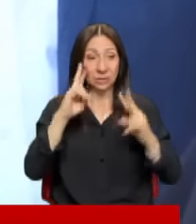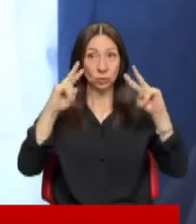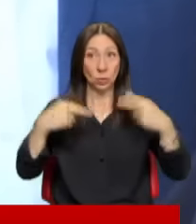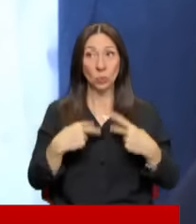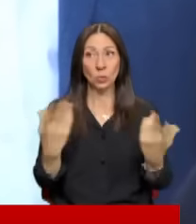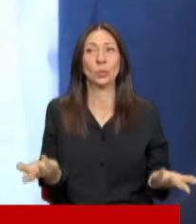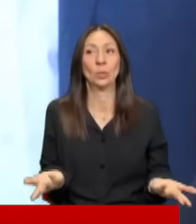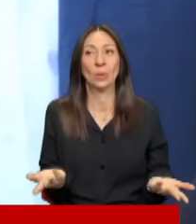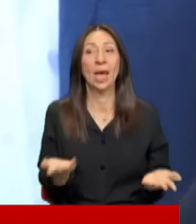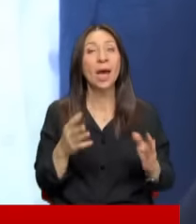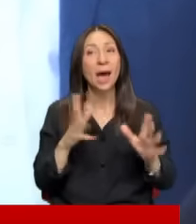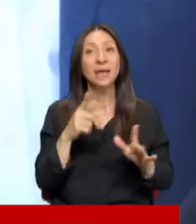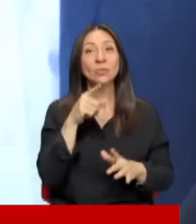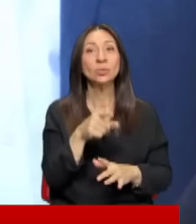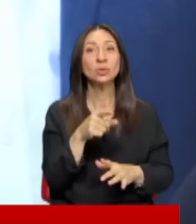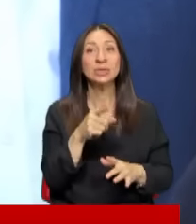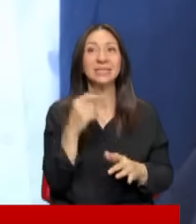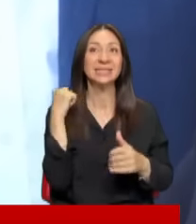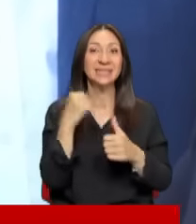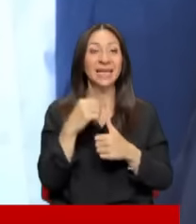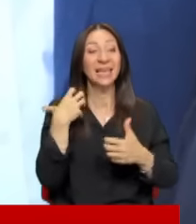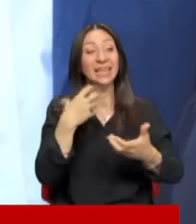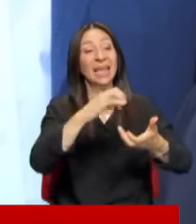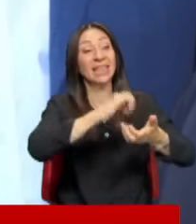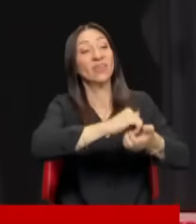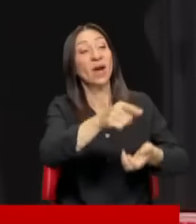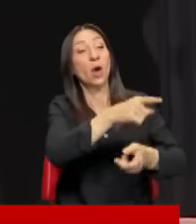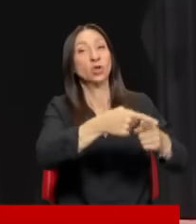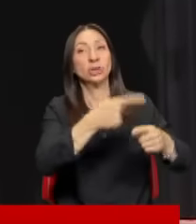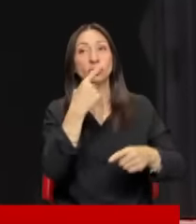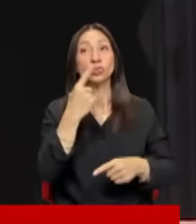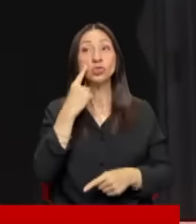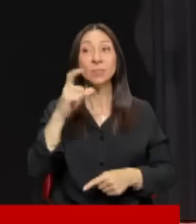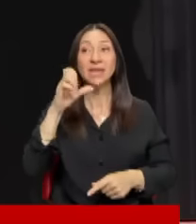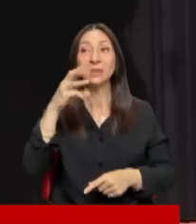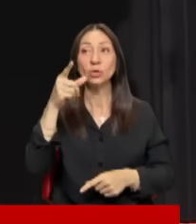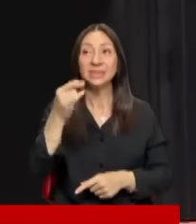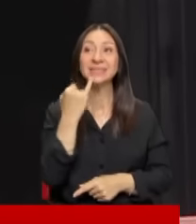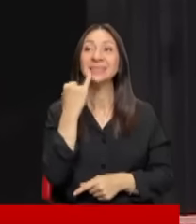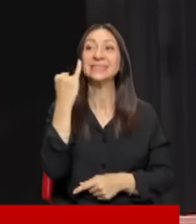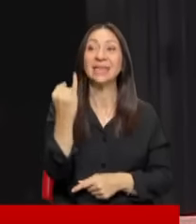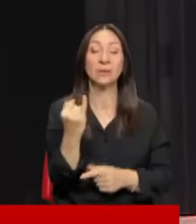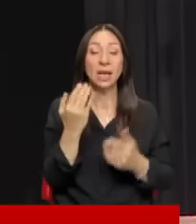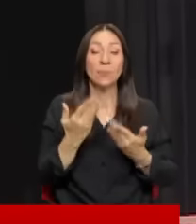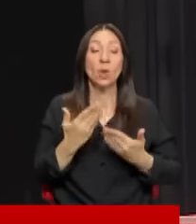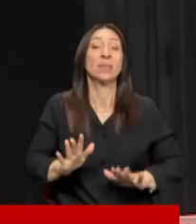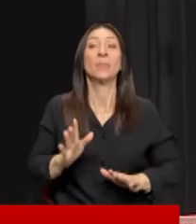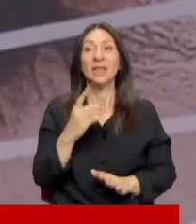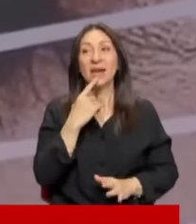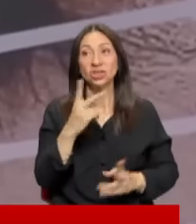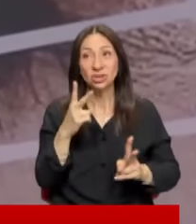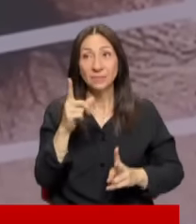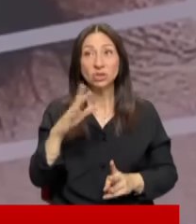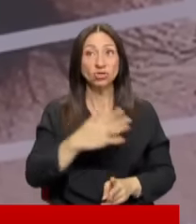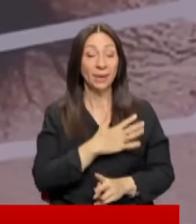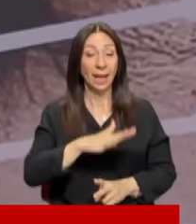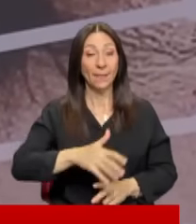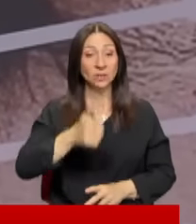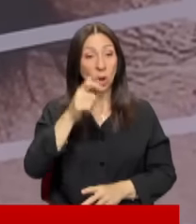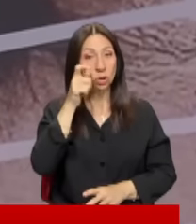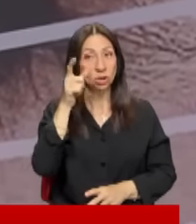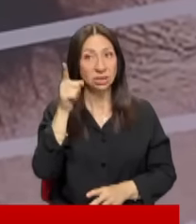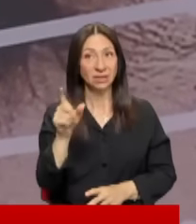önünde oldu. Herhalde bunu yine kendi ittifak ortağına söylüyor. Cumhurbaşkanı Erdoğan'ın ziyaretimizi hazmedemediler açıklamasına CHP Genel